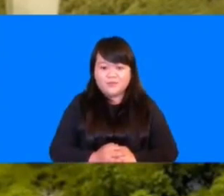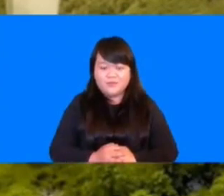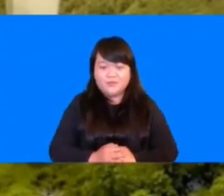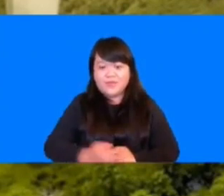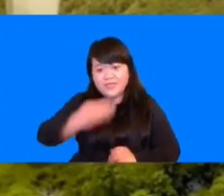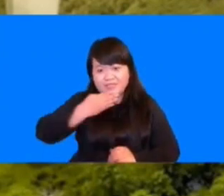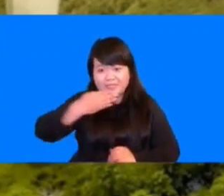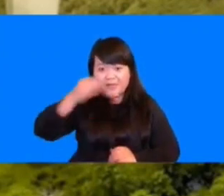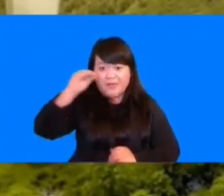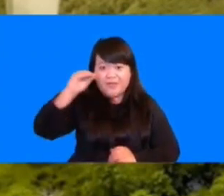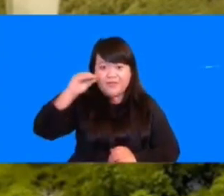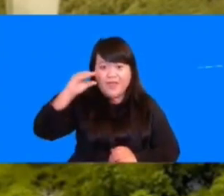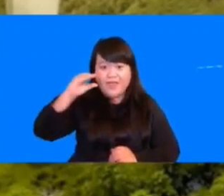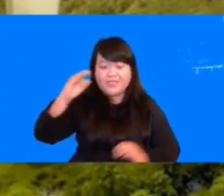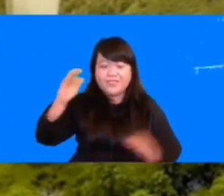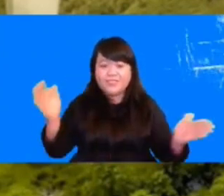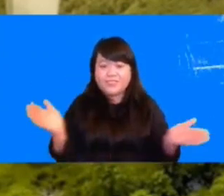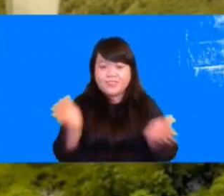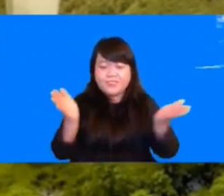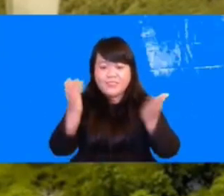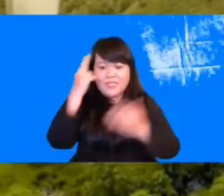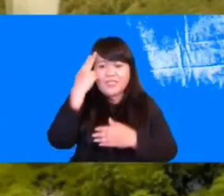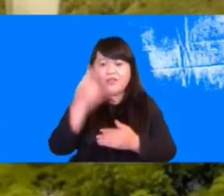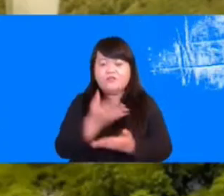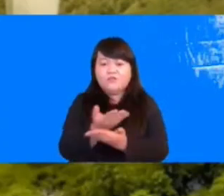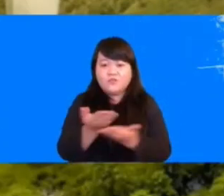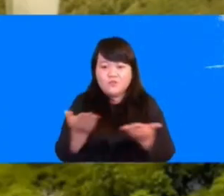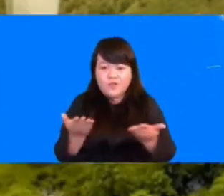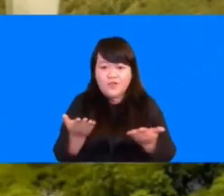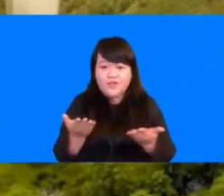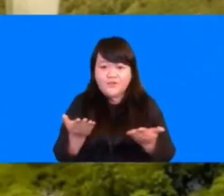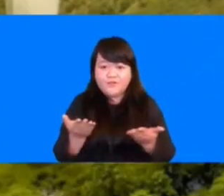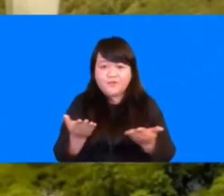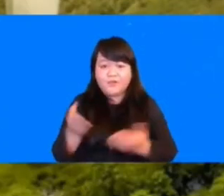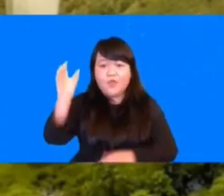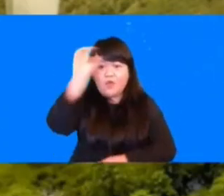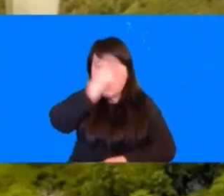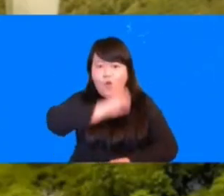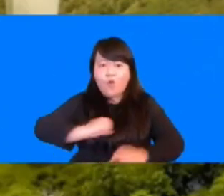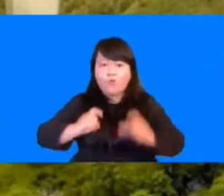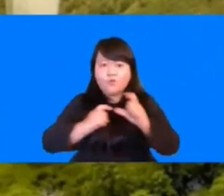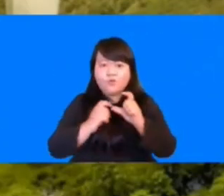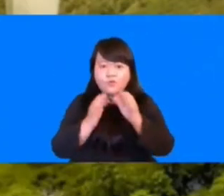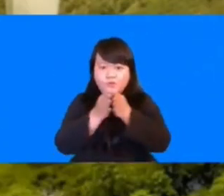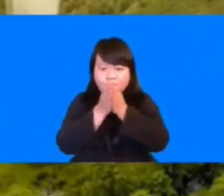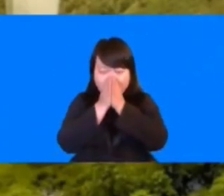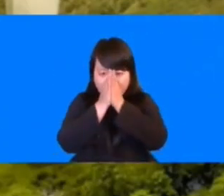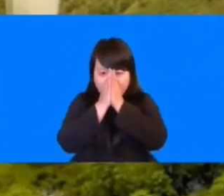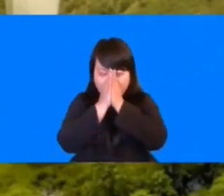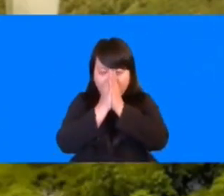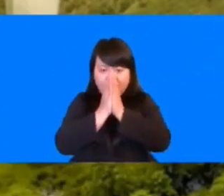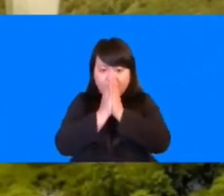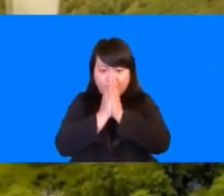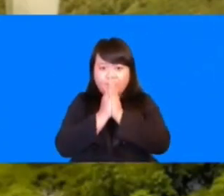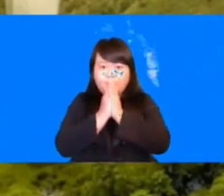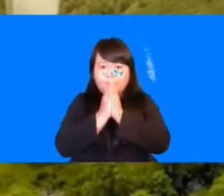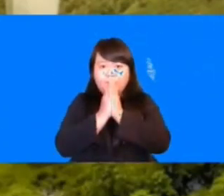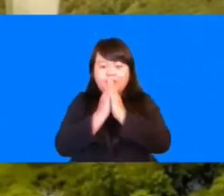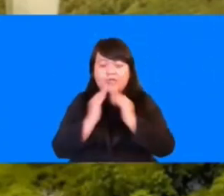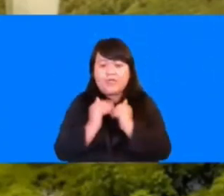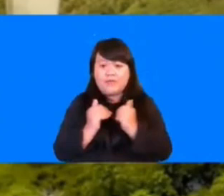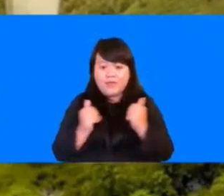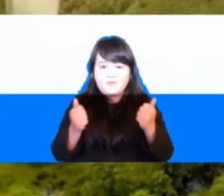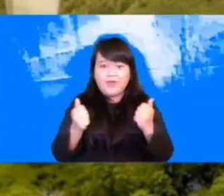Selamat pagi, salam sejahtera untuk kita. Om Swastiastu, Namo Buddhaya, salam